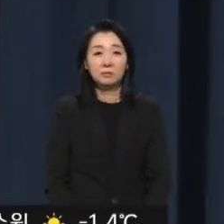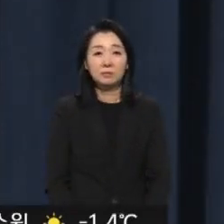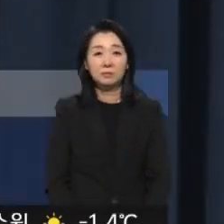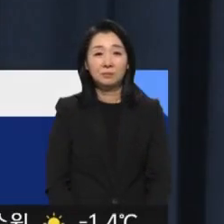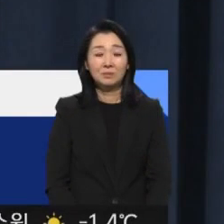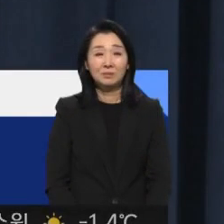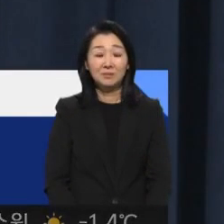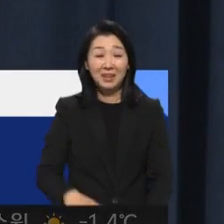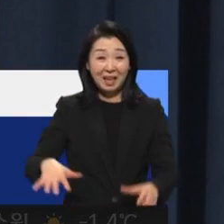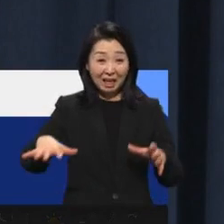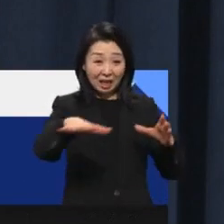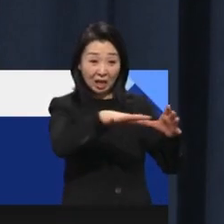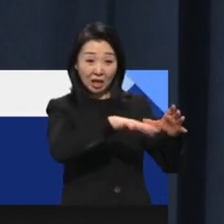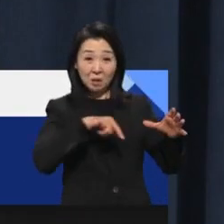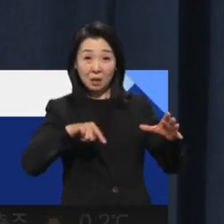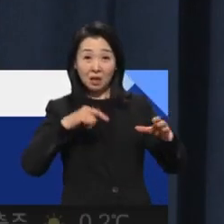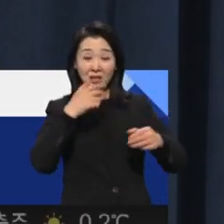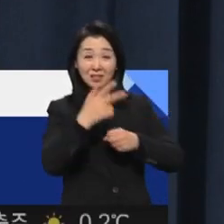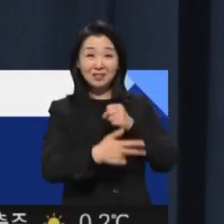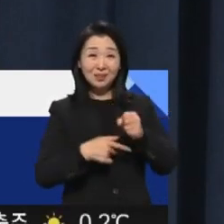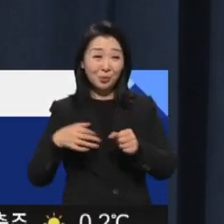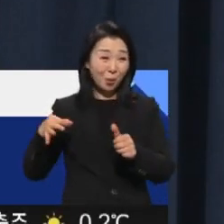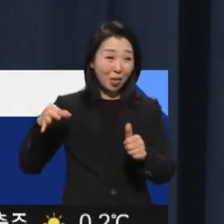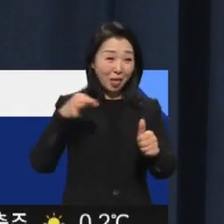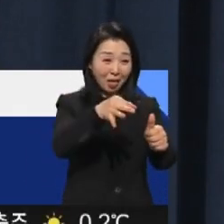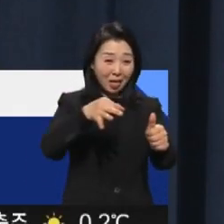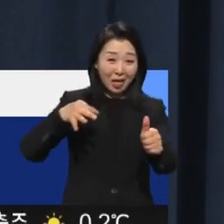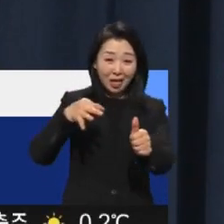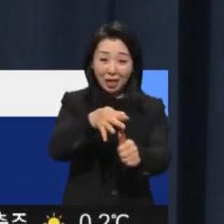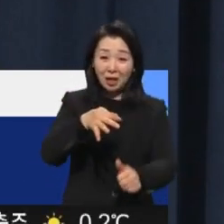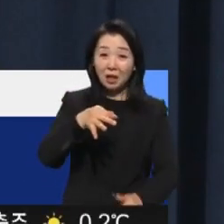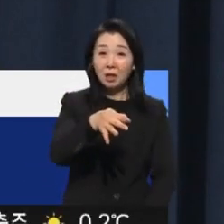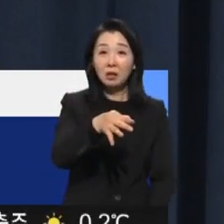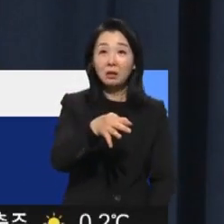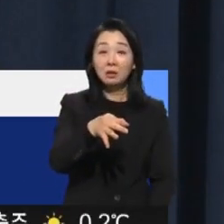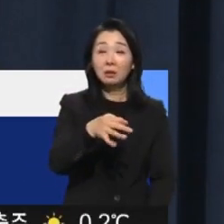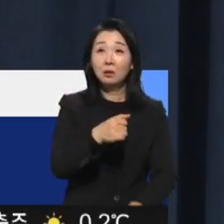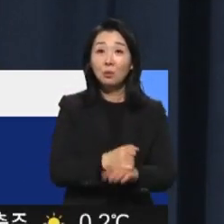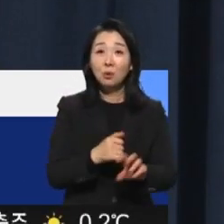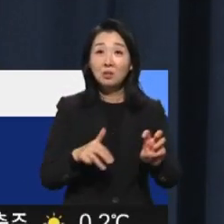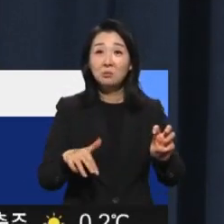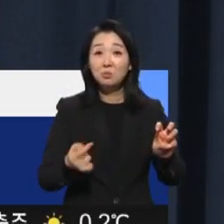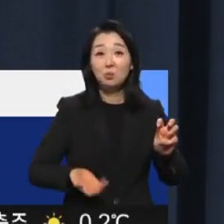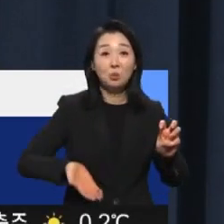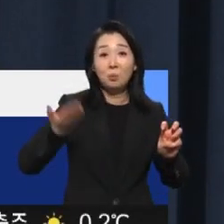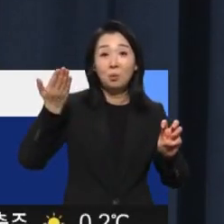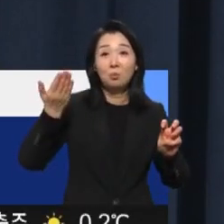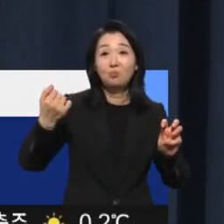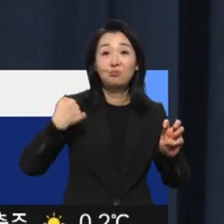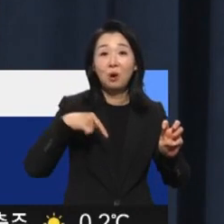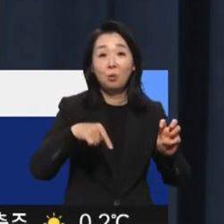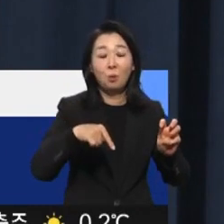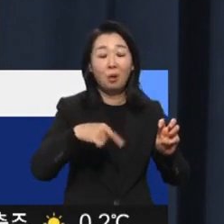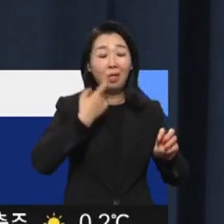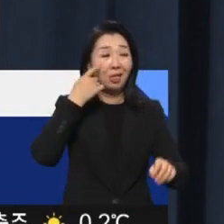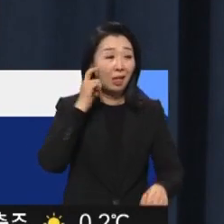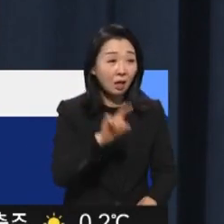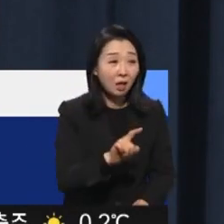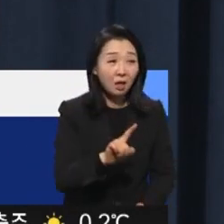전체 7년간 지원 규모가 30조 원이 넘는 때도 불구하고 적발